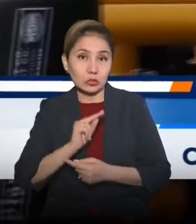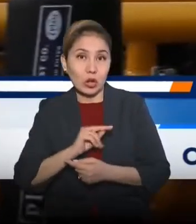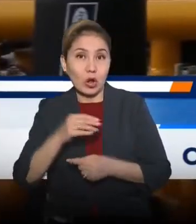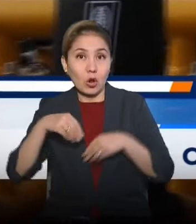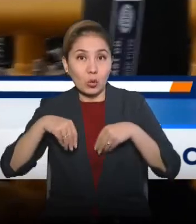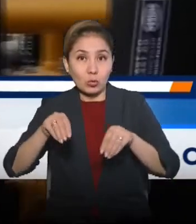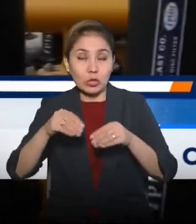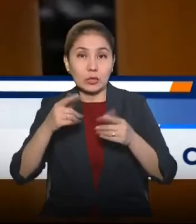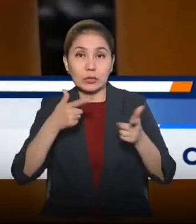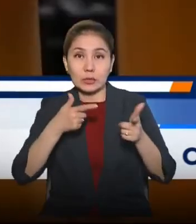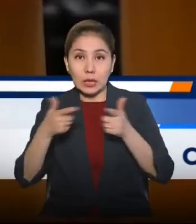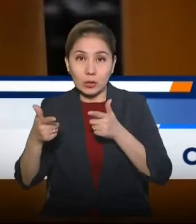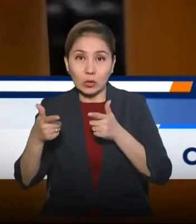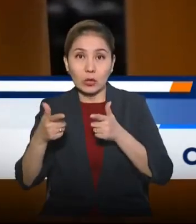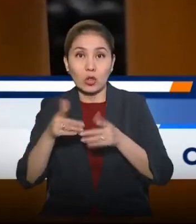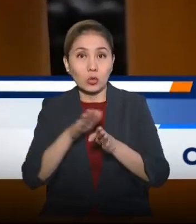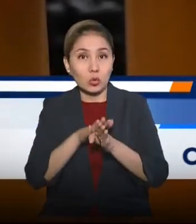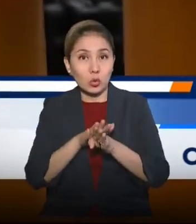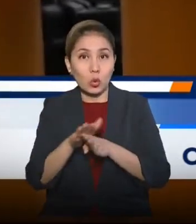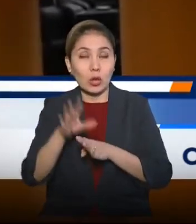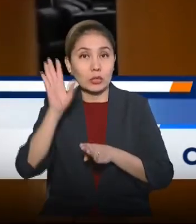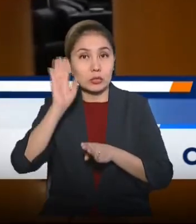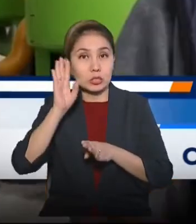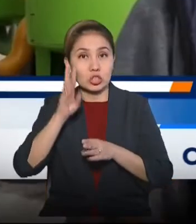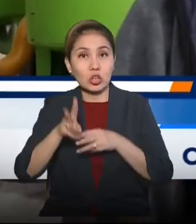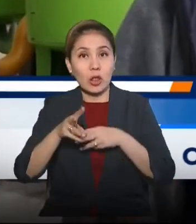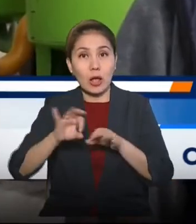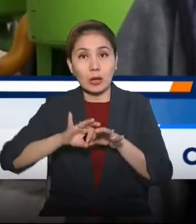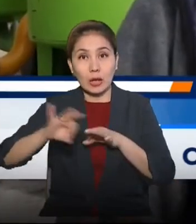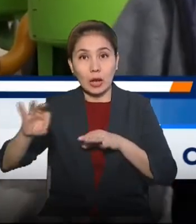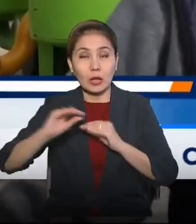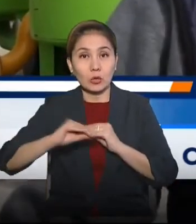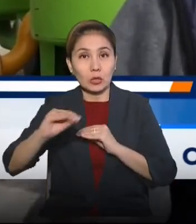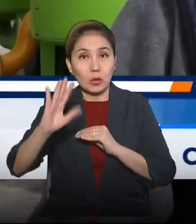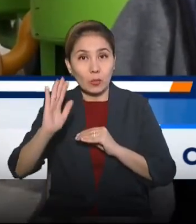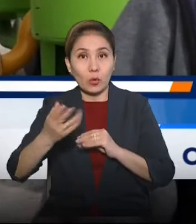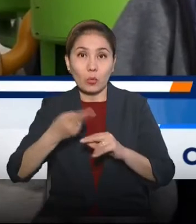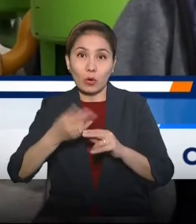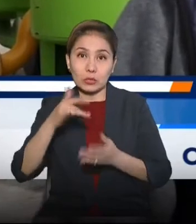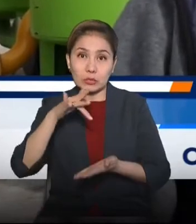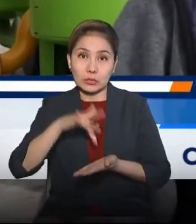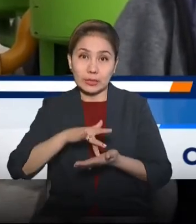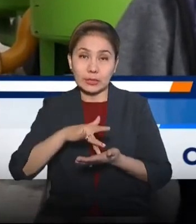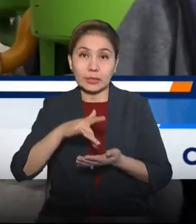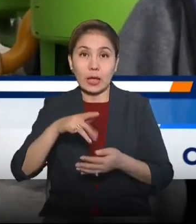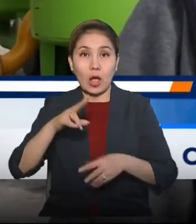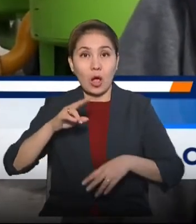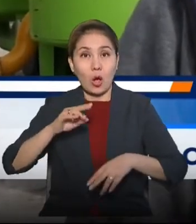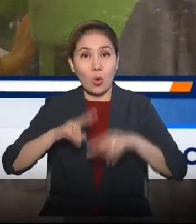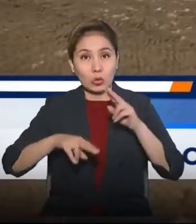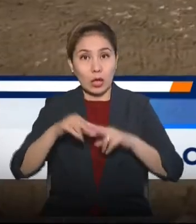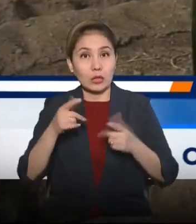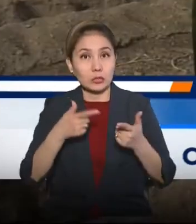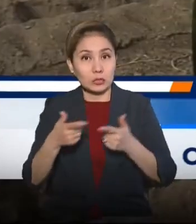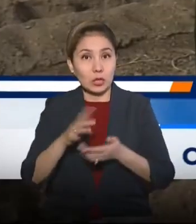ekib bo'lingandan keyin to'liq shlankalar yotqiziladi. Hozirgi kunda sentrda uje o'rnatilish ishlari jarayoni davom